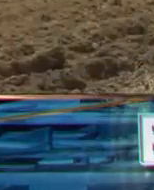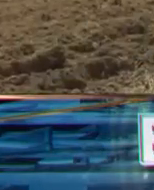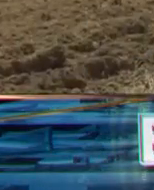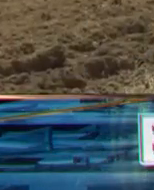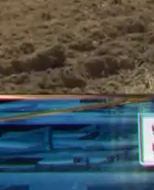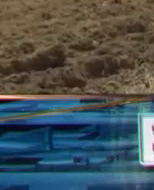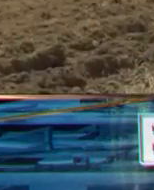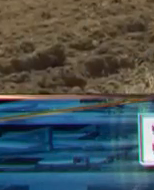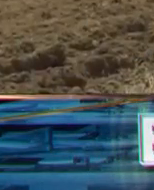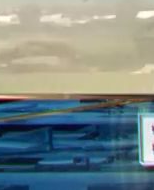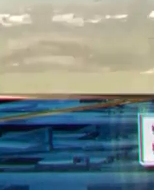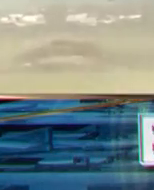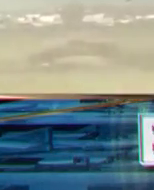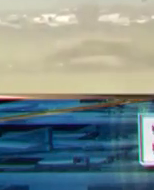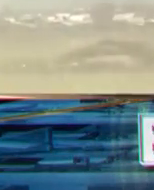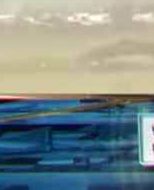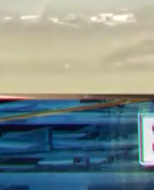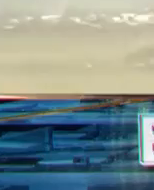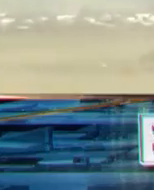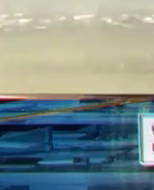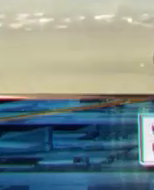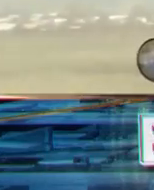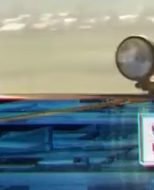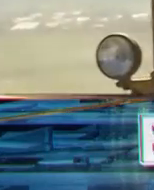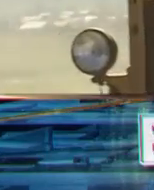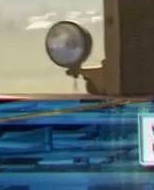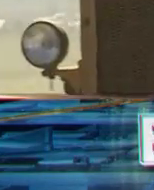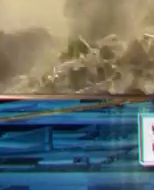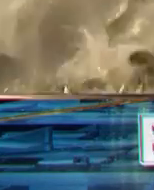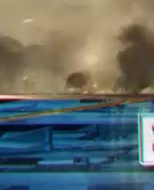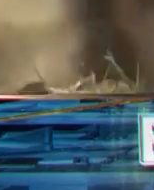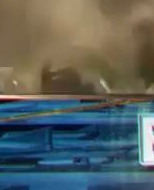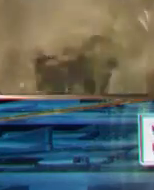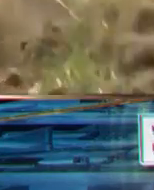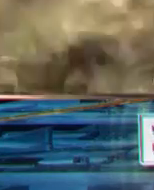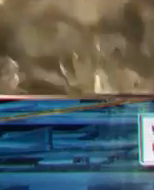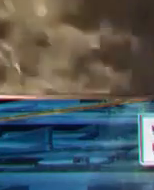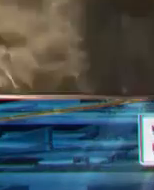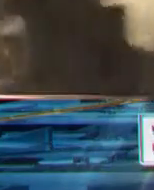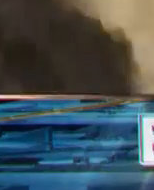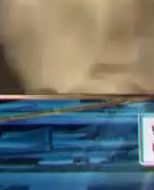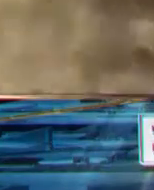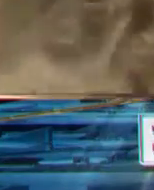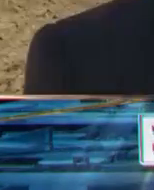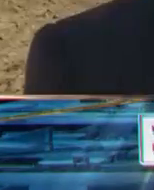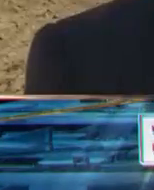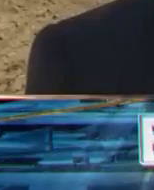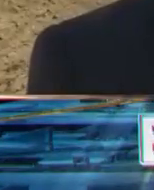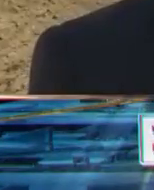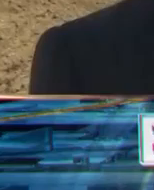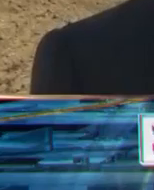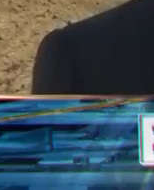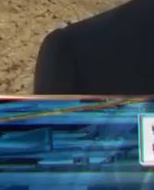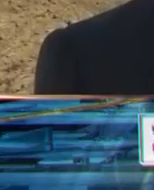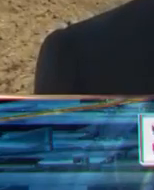Райымбек өлкесінде ауыл шаруашылық жұмыстары қызып тұр. Дейхандар 10 мың гектарға дәнді дақыл себіп, сақманшылар мал төлдетіп жатыр.